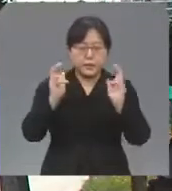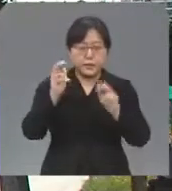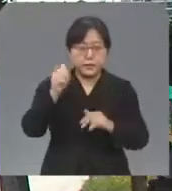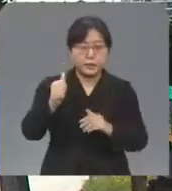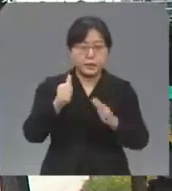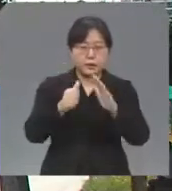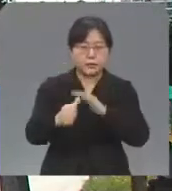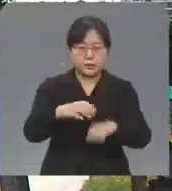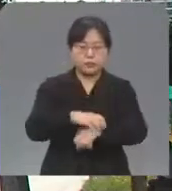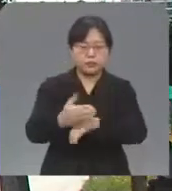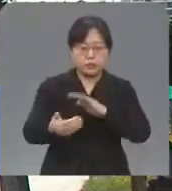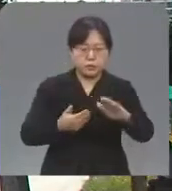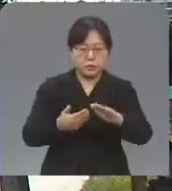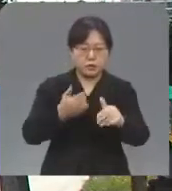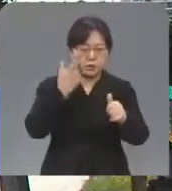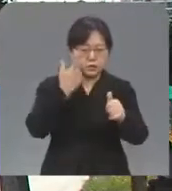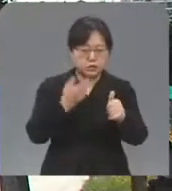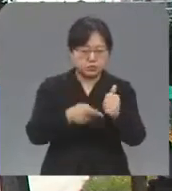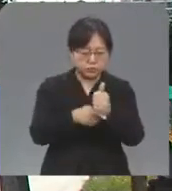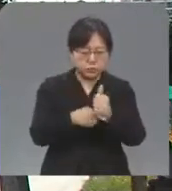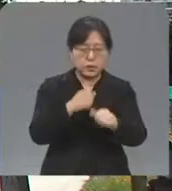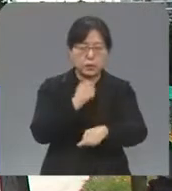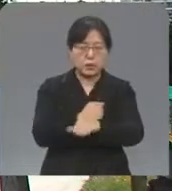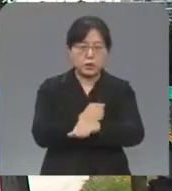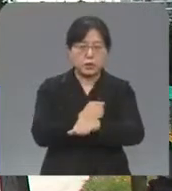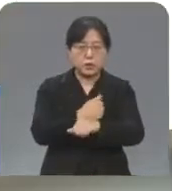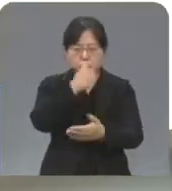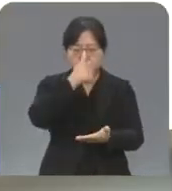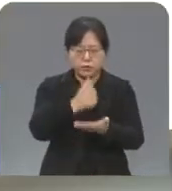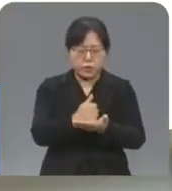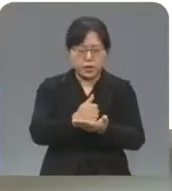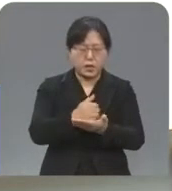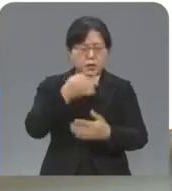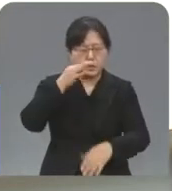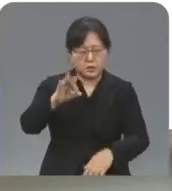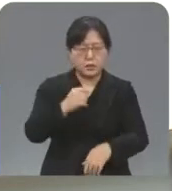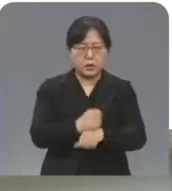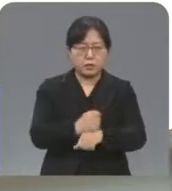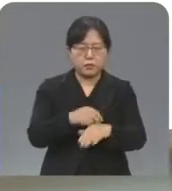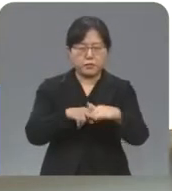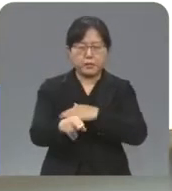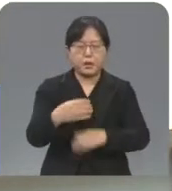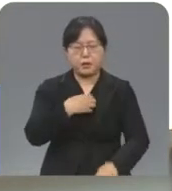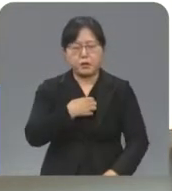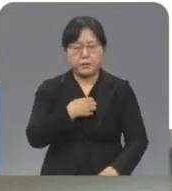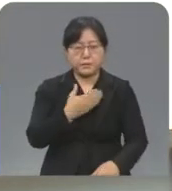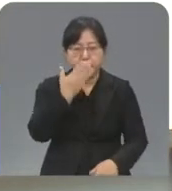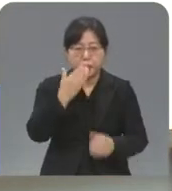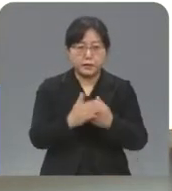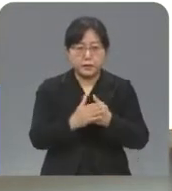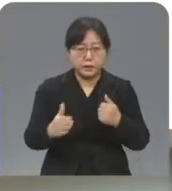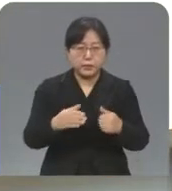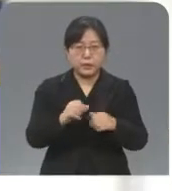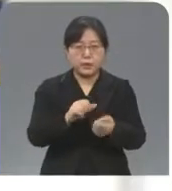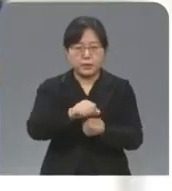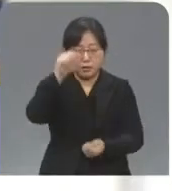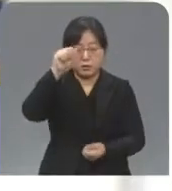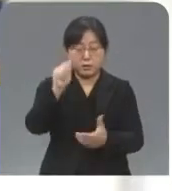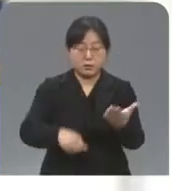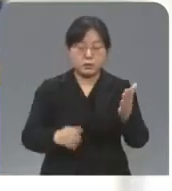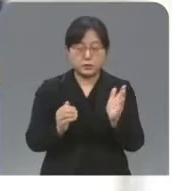대해 구속 전 피의자 신문을 한 뒤 범죄 혐의가 소명되고 도주할 염려가 있다며 구속영장을